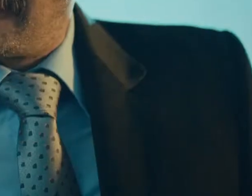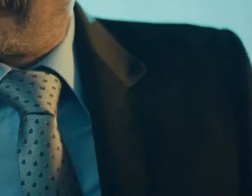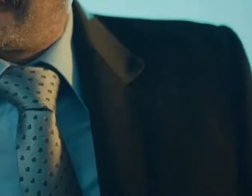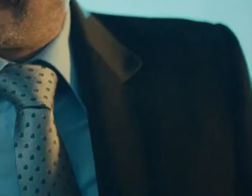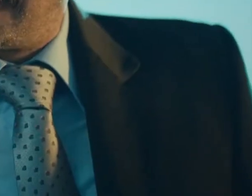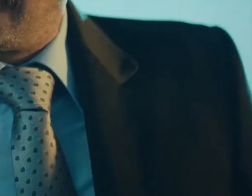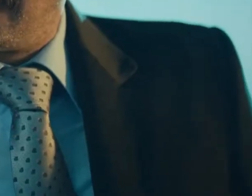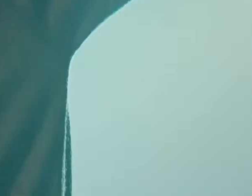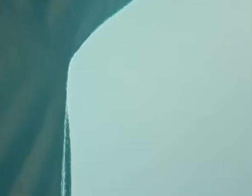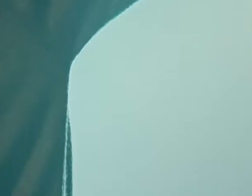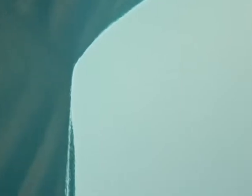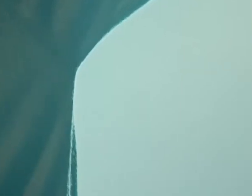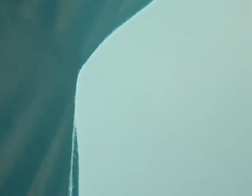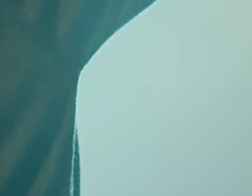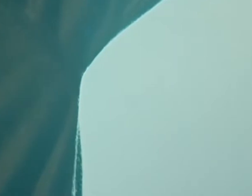seninle der gibi baktı.